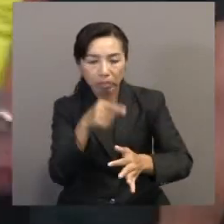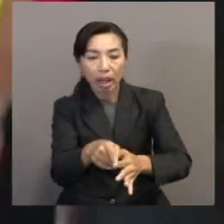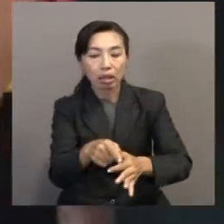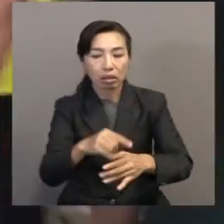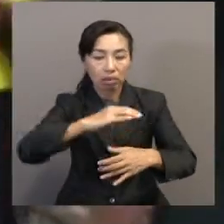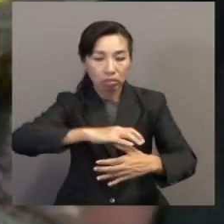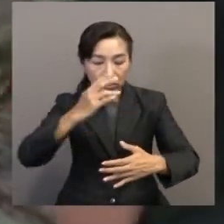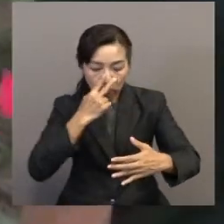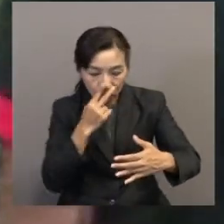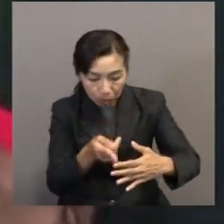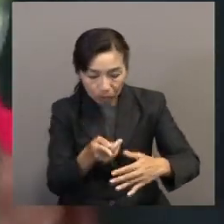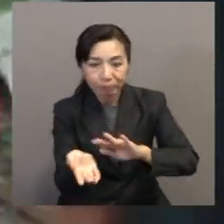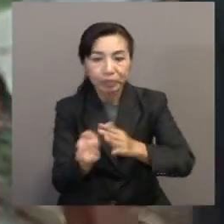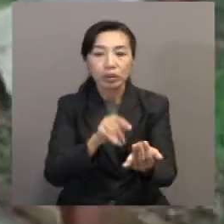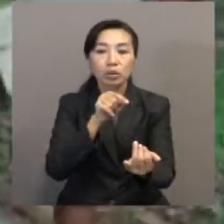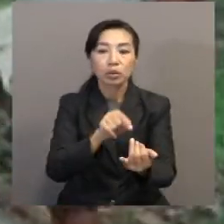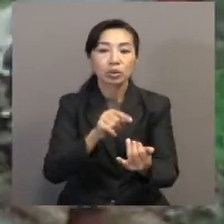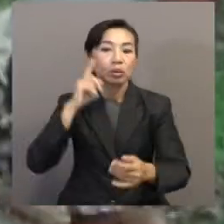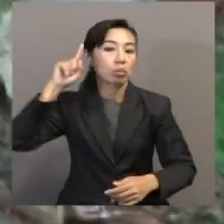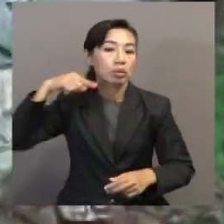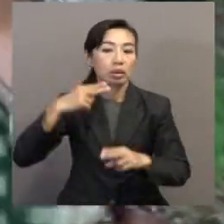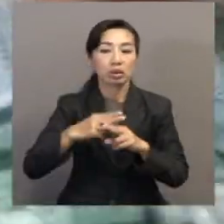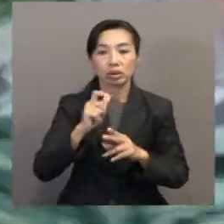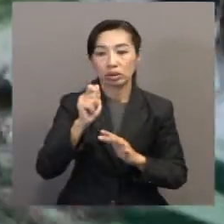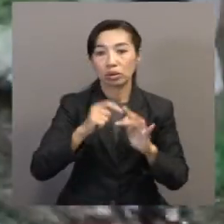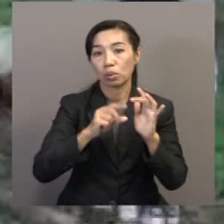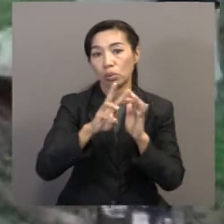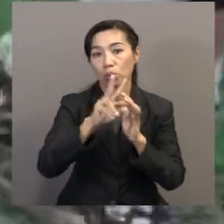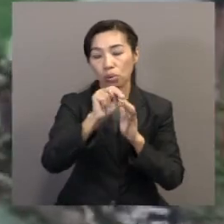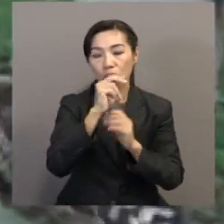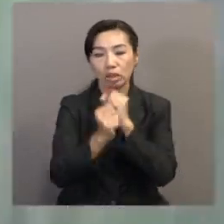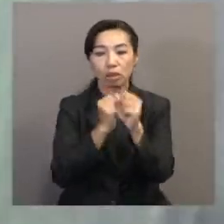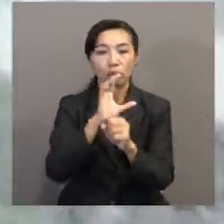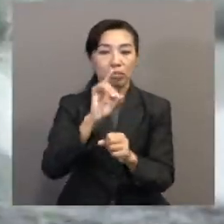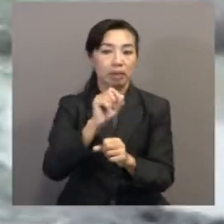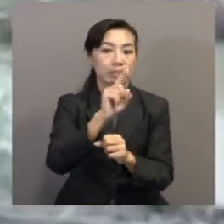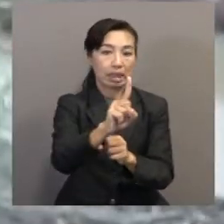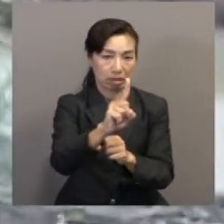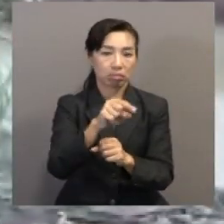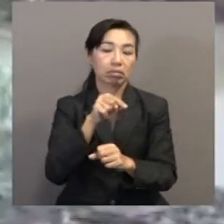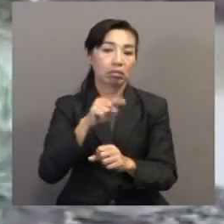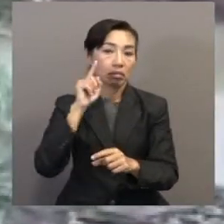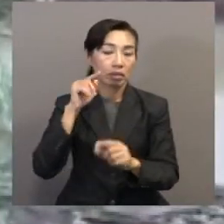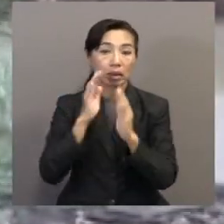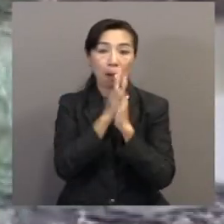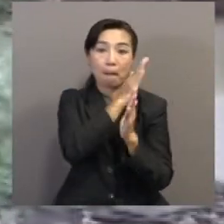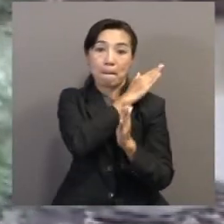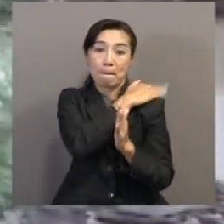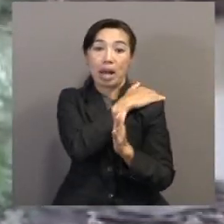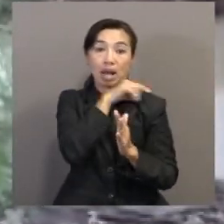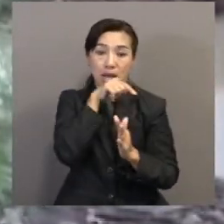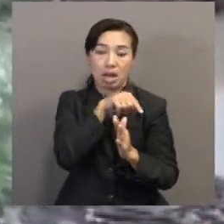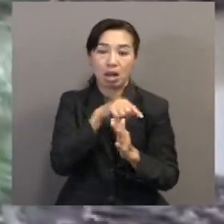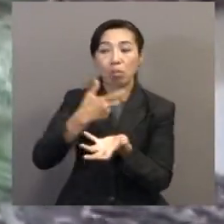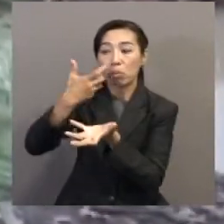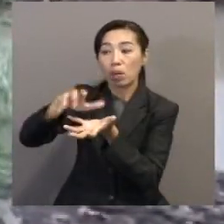ตรวจสอบคุณผู้ชมศพในโลงก็คือนางอ้วนพัฒนประเสริฐอายุ81ปีซึ่งพระรูปหนึ่งที่ร่วมพิธีนะคะ